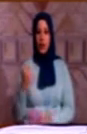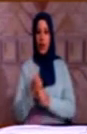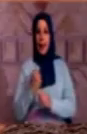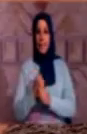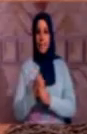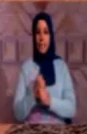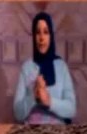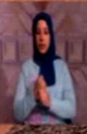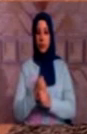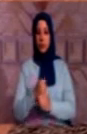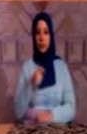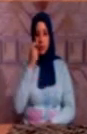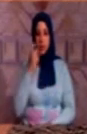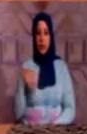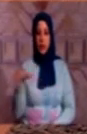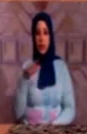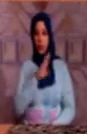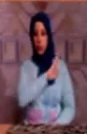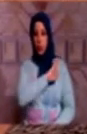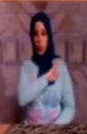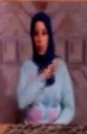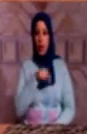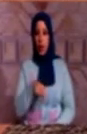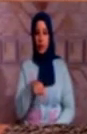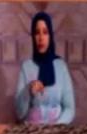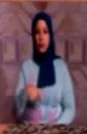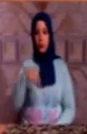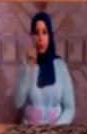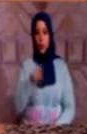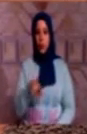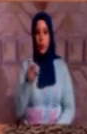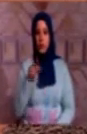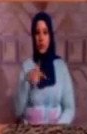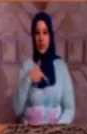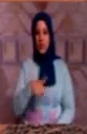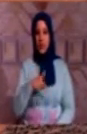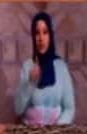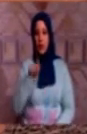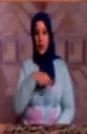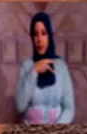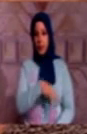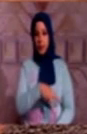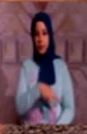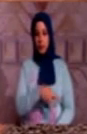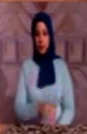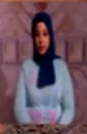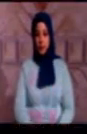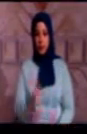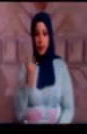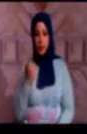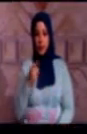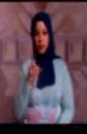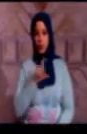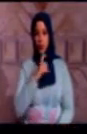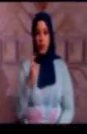يوما من المنزل سيتم تطبيقه من سته اغسطس ليه يحصل ده في شهر اغسطس يعني